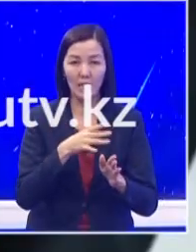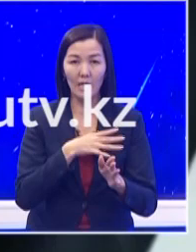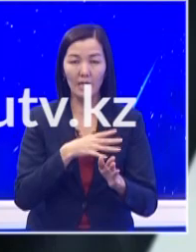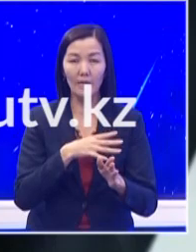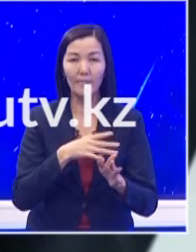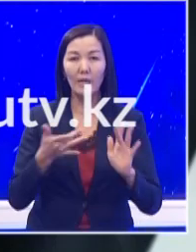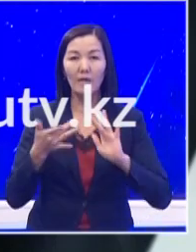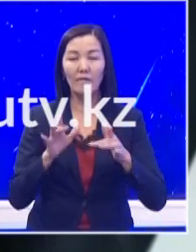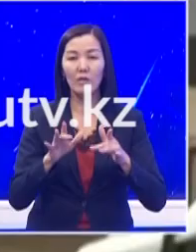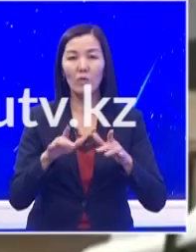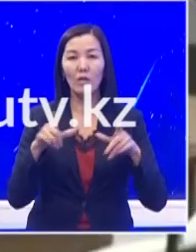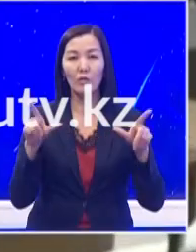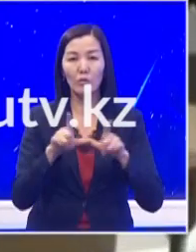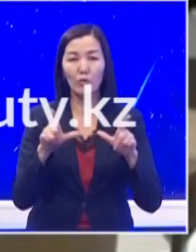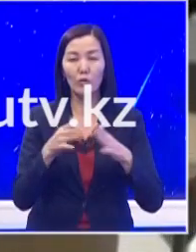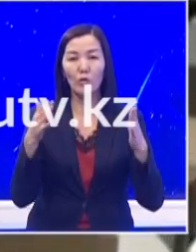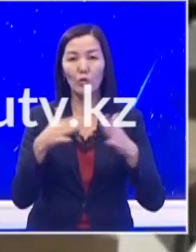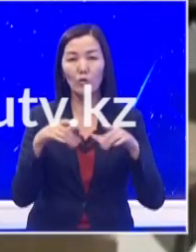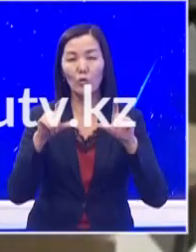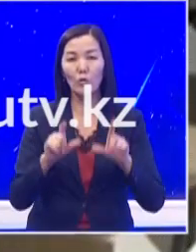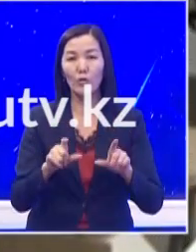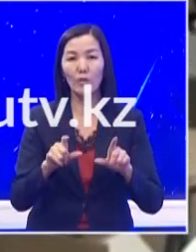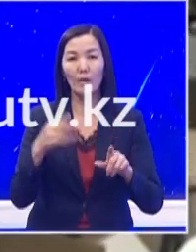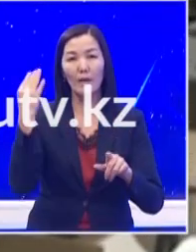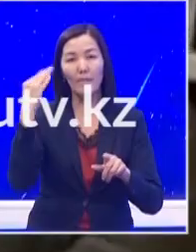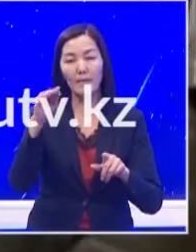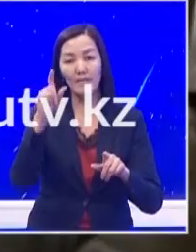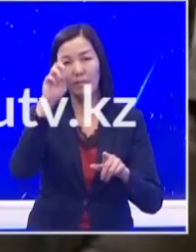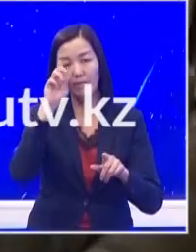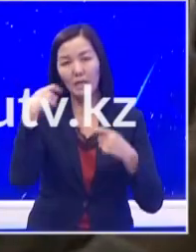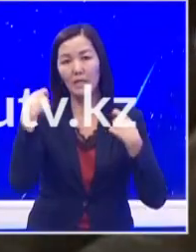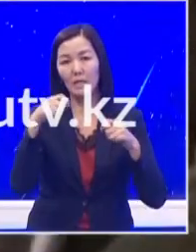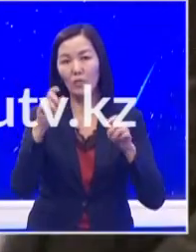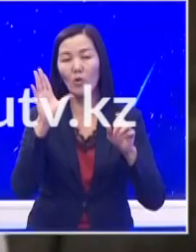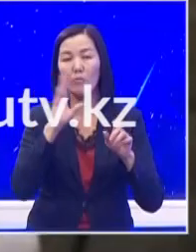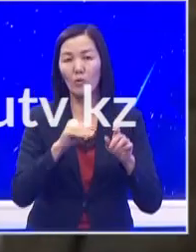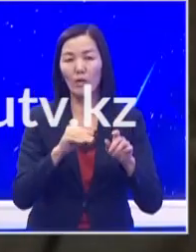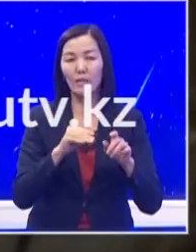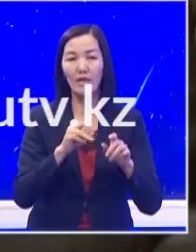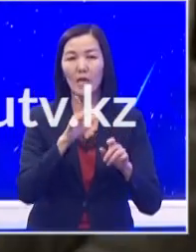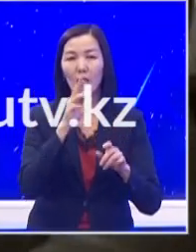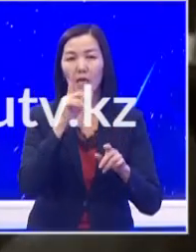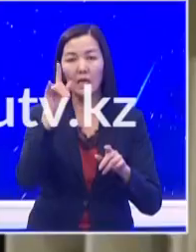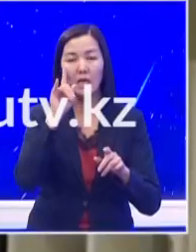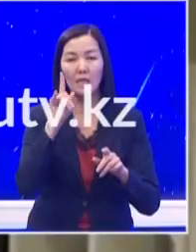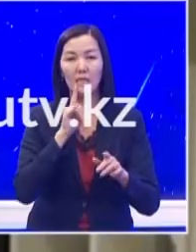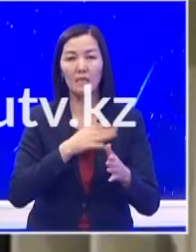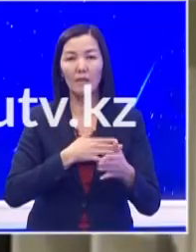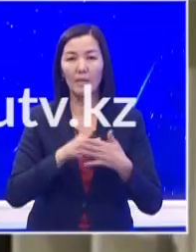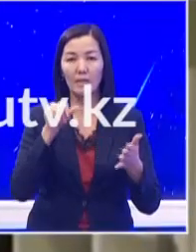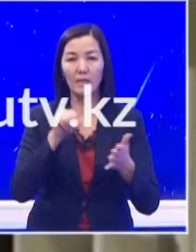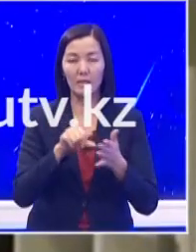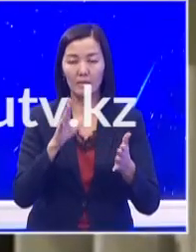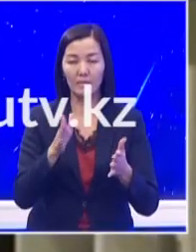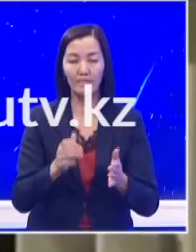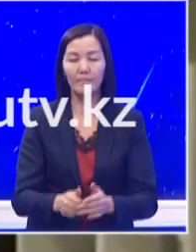дүкеннің артықшылығы үйде отырып ақ өзге елдегі тұтынушыға тауар сата аласыз. Бұл жаңашылдықтан Кореяда қазақтар да сырт қалған жоқ. Топтаманы